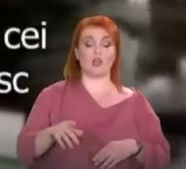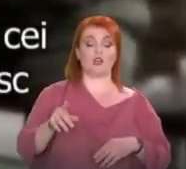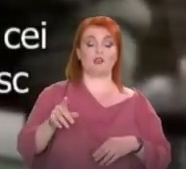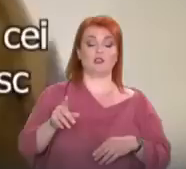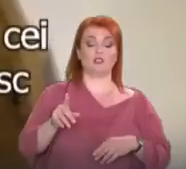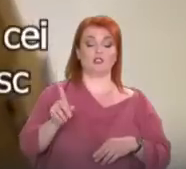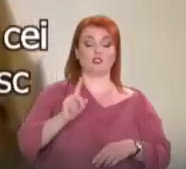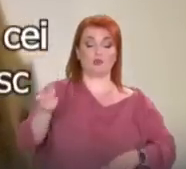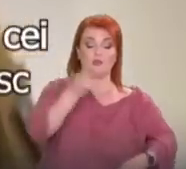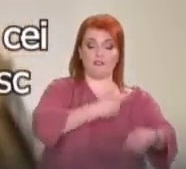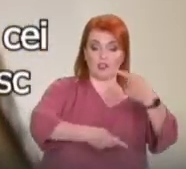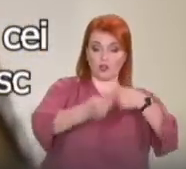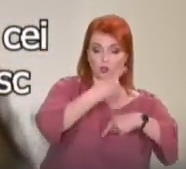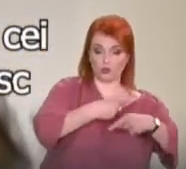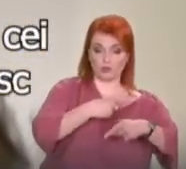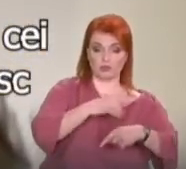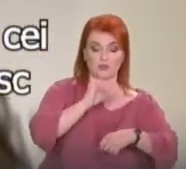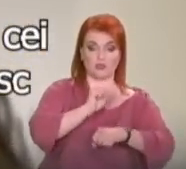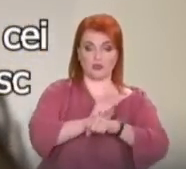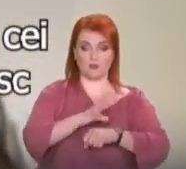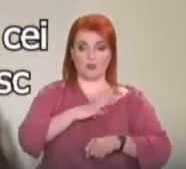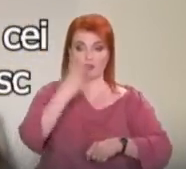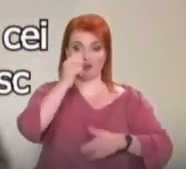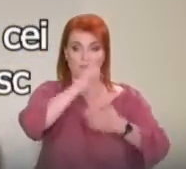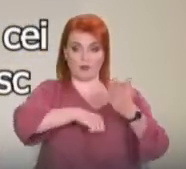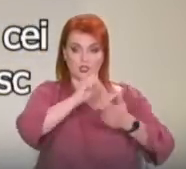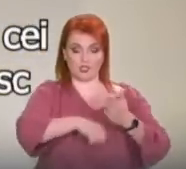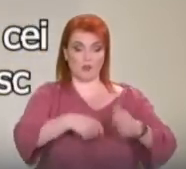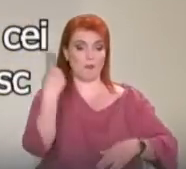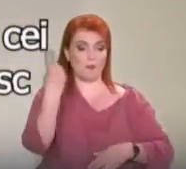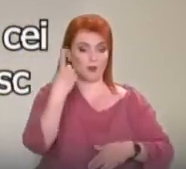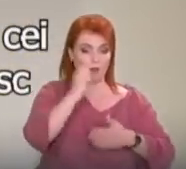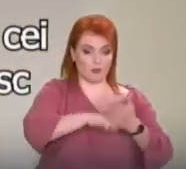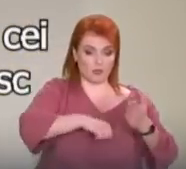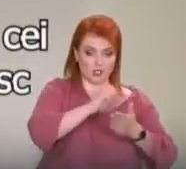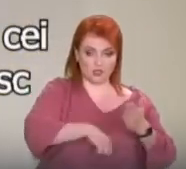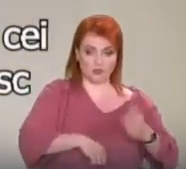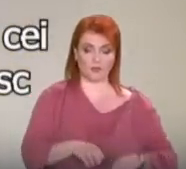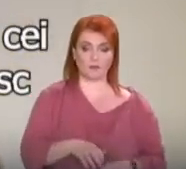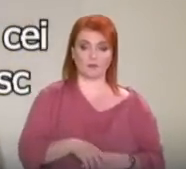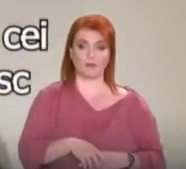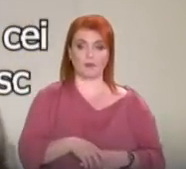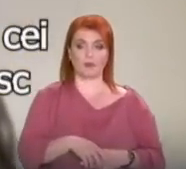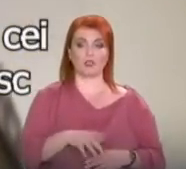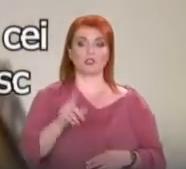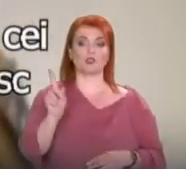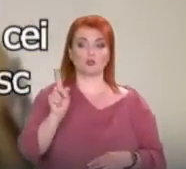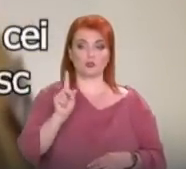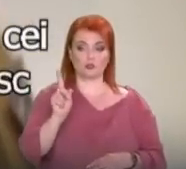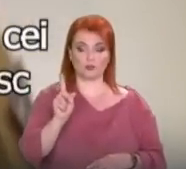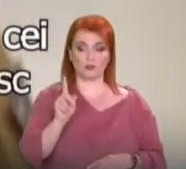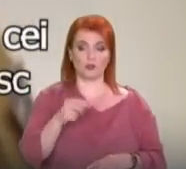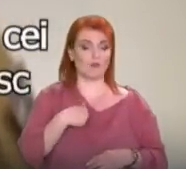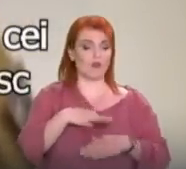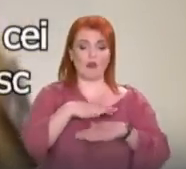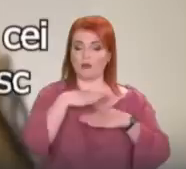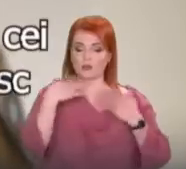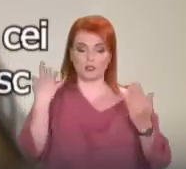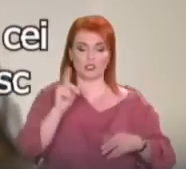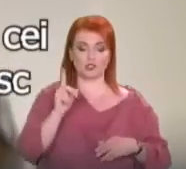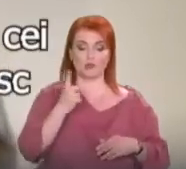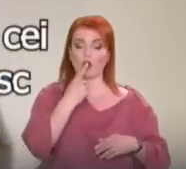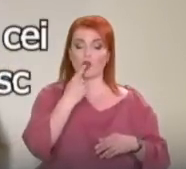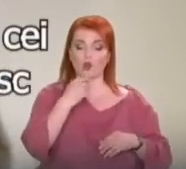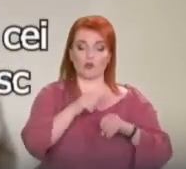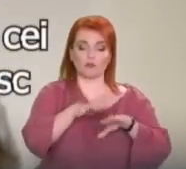два важнейших фактора. Первый фактор это то, что мы не хотели